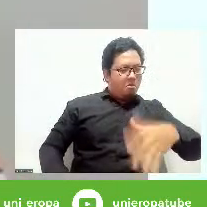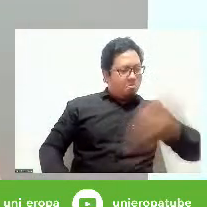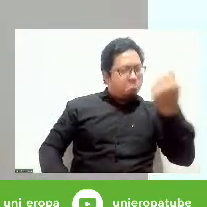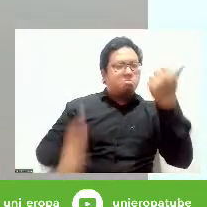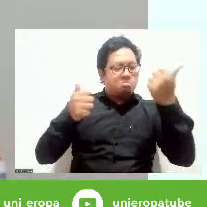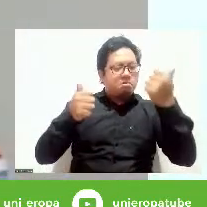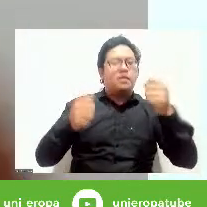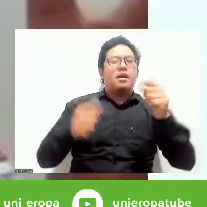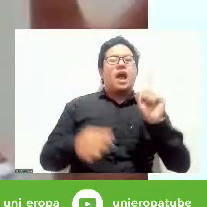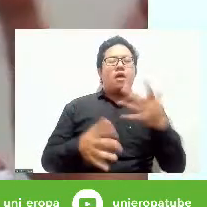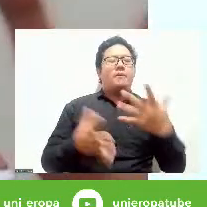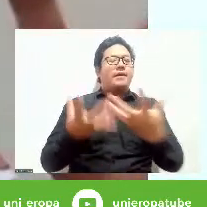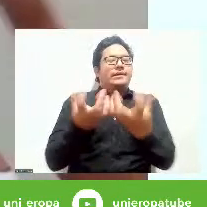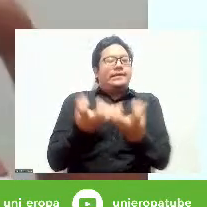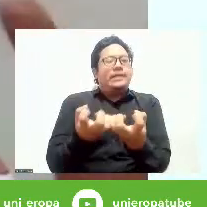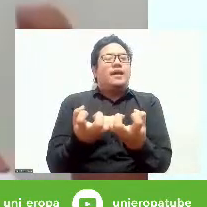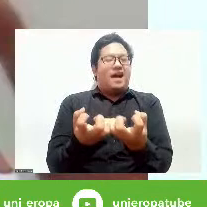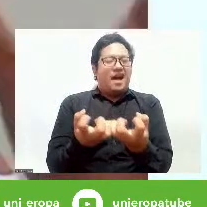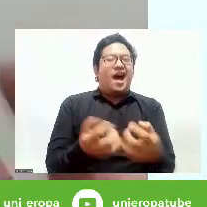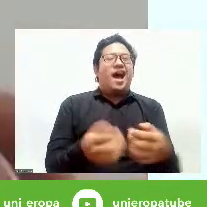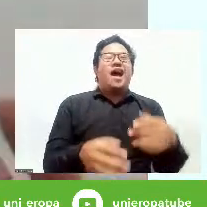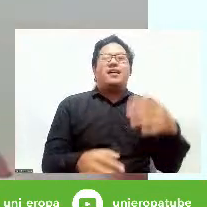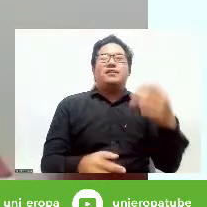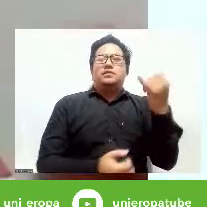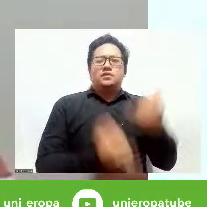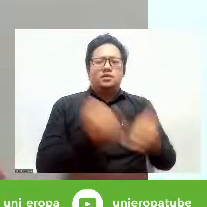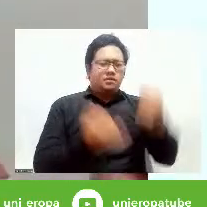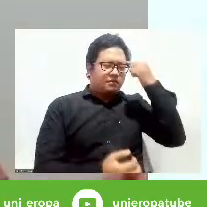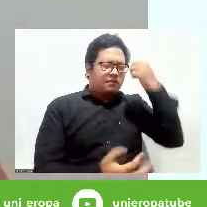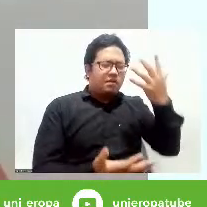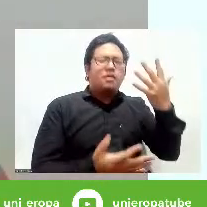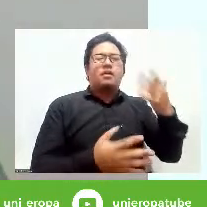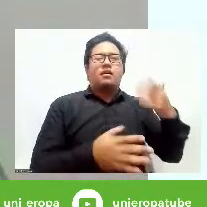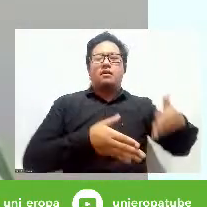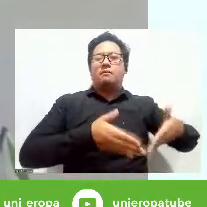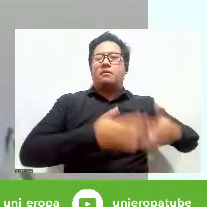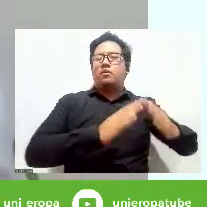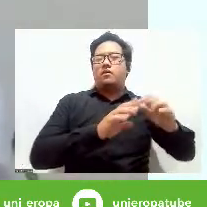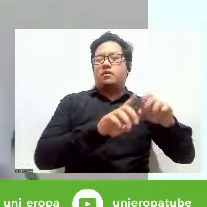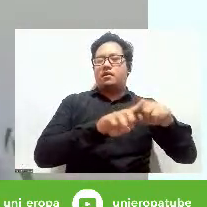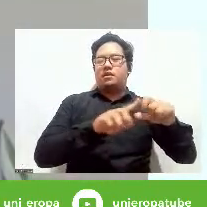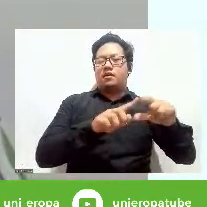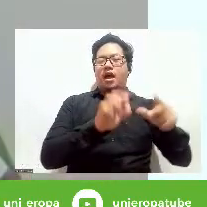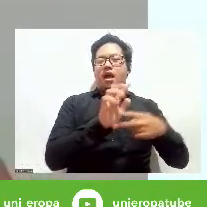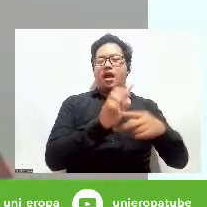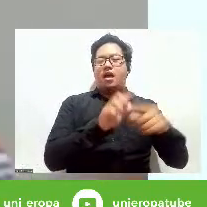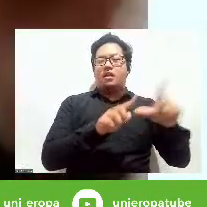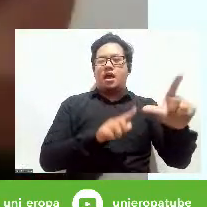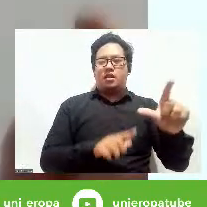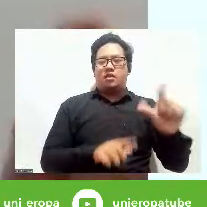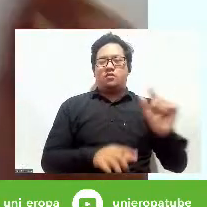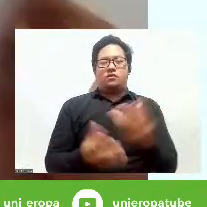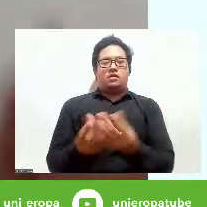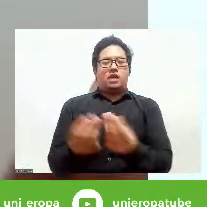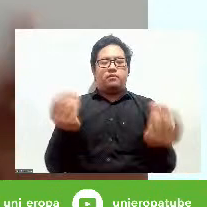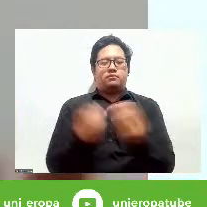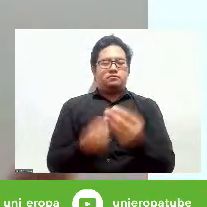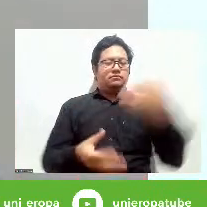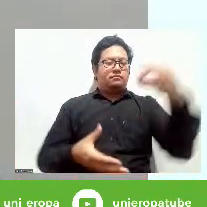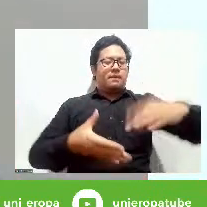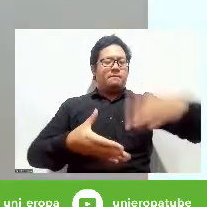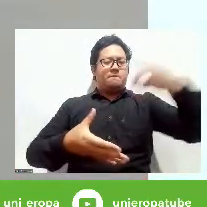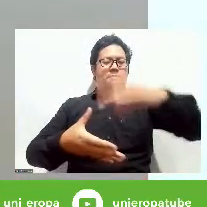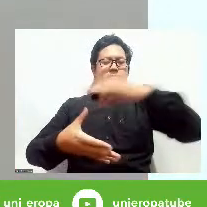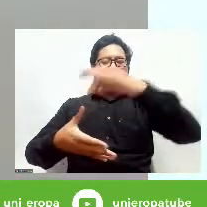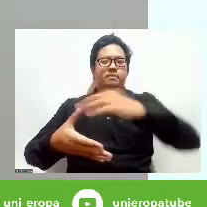kanal-kanal untuk mengeringkan sigambo agar si gambot itu bisa ditanami Nah karena di Indonesia